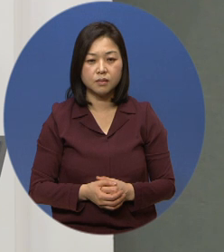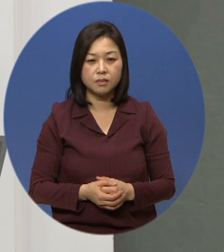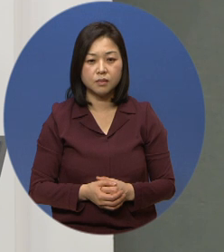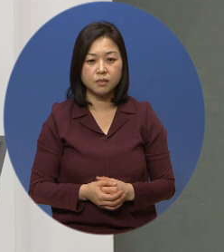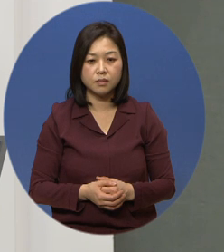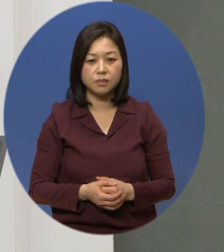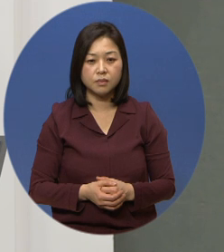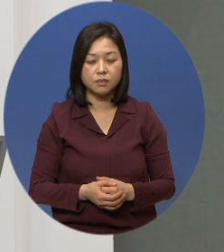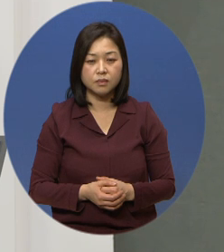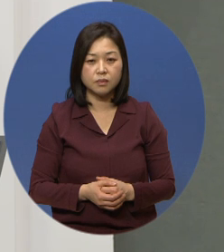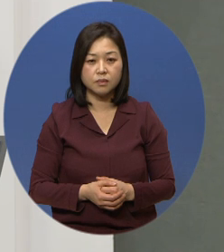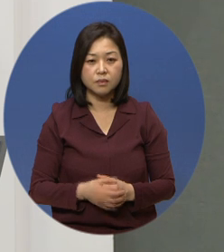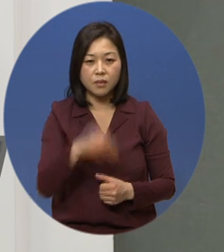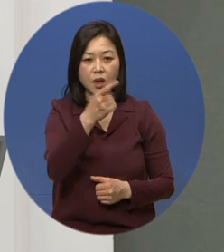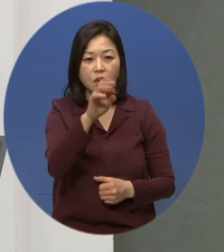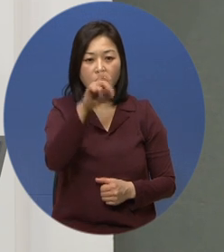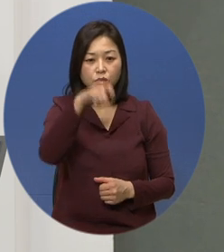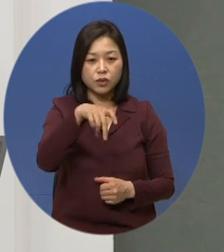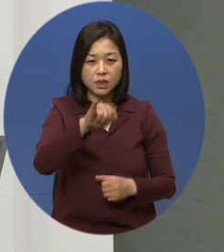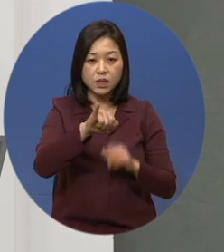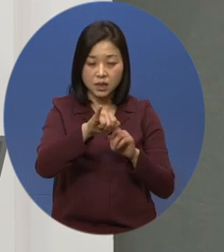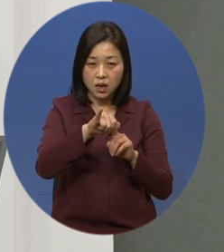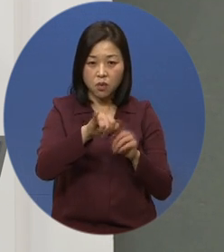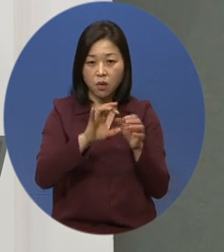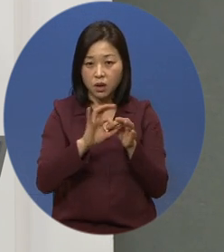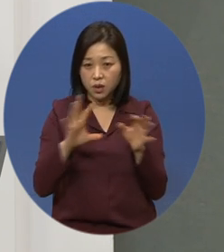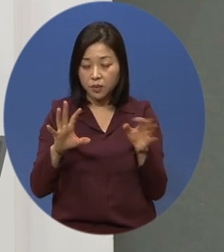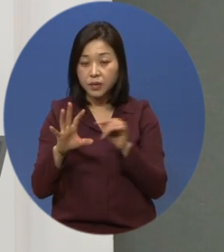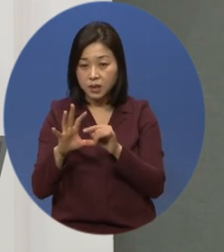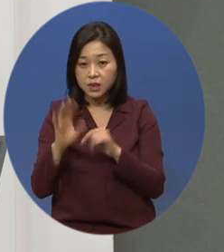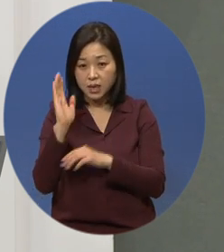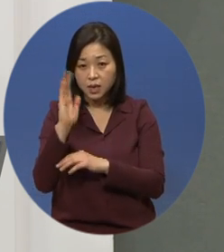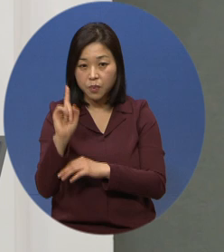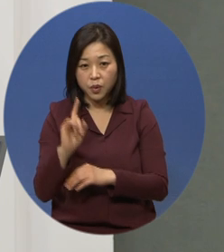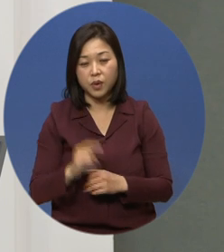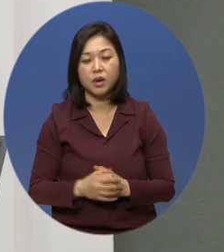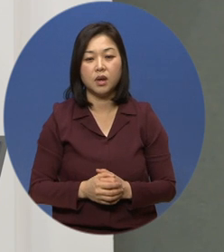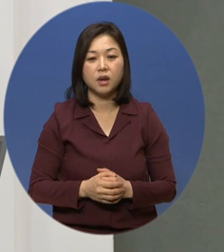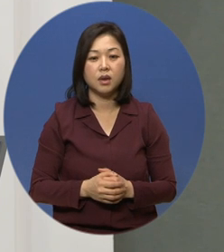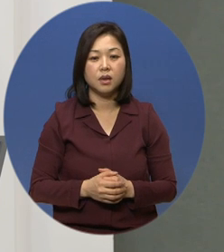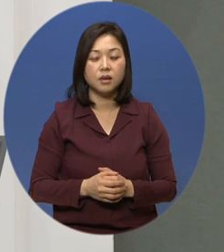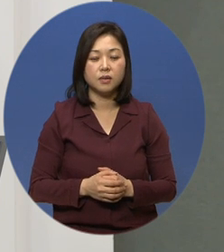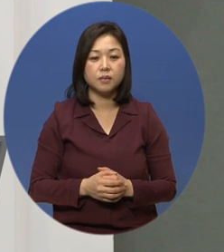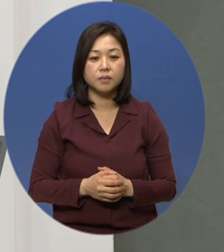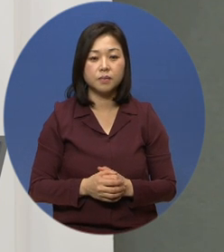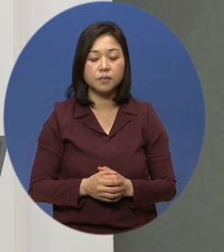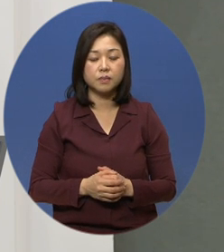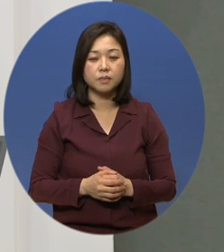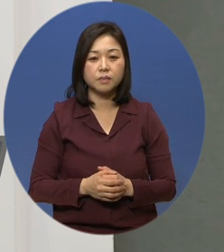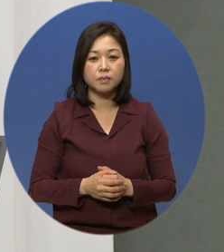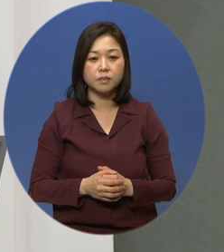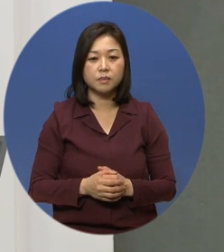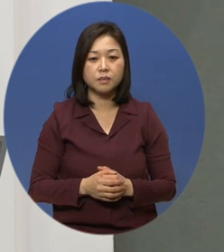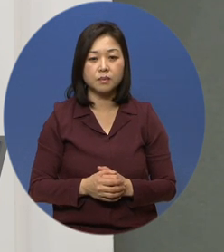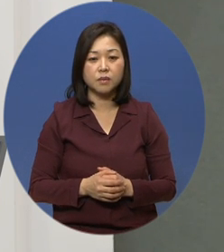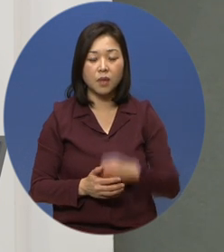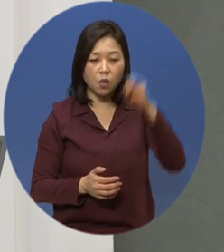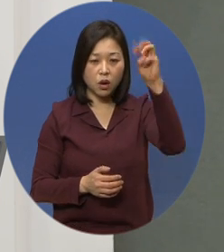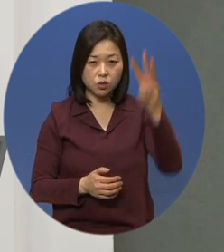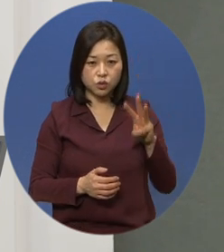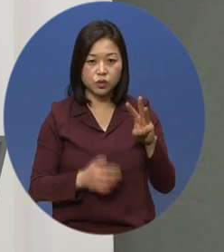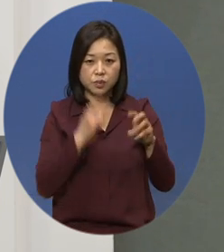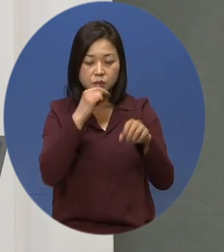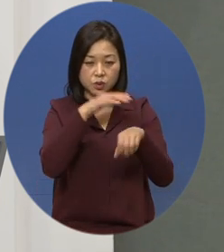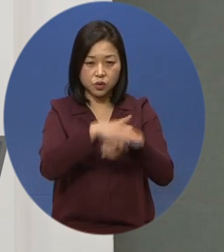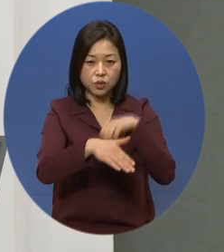이것은 황무지와 는 조금 거리가 먼 얘기 요 그런데 그 당시에 광주